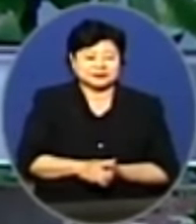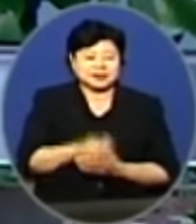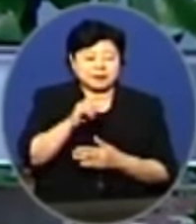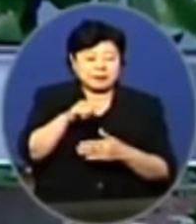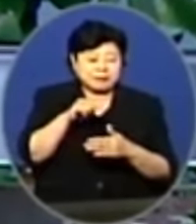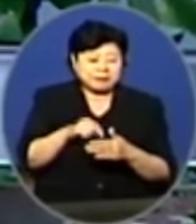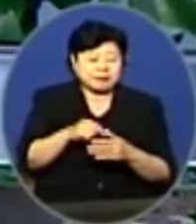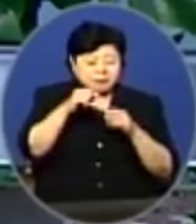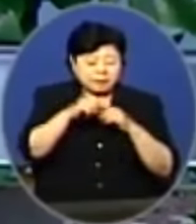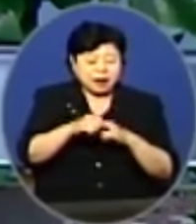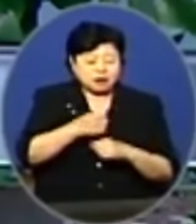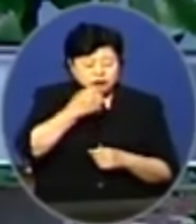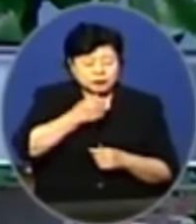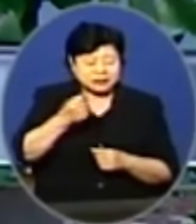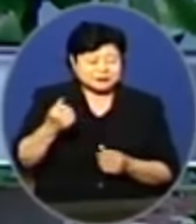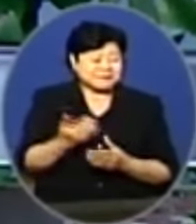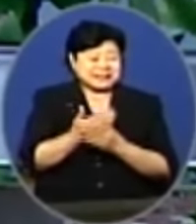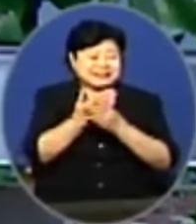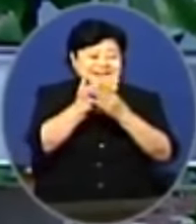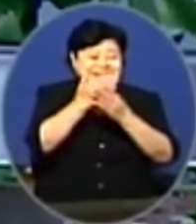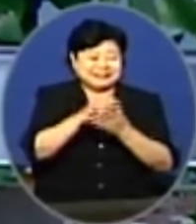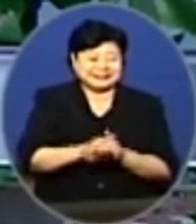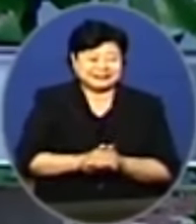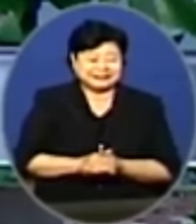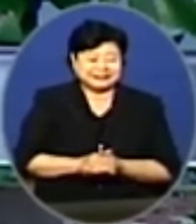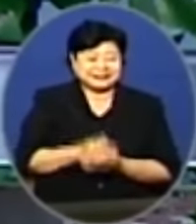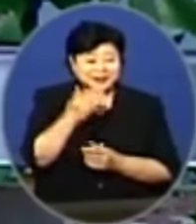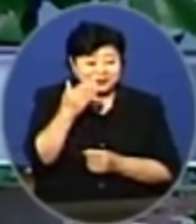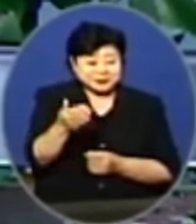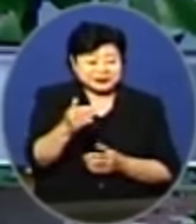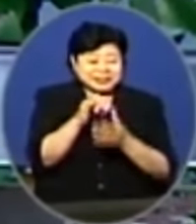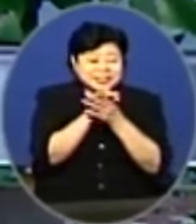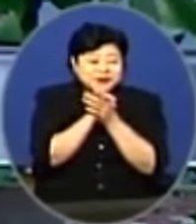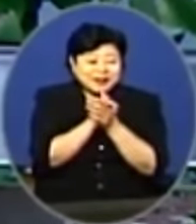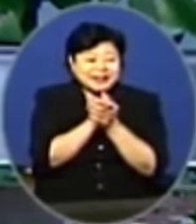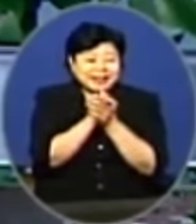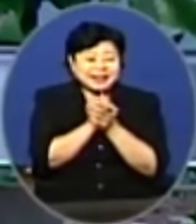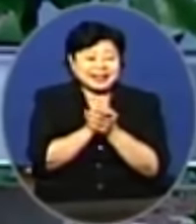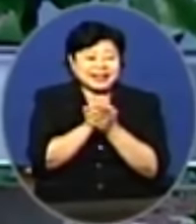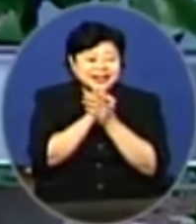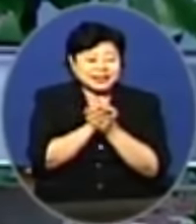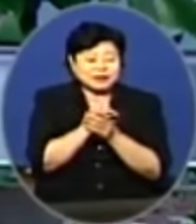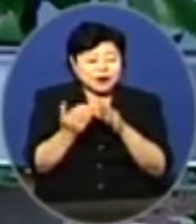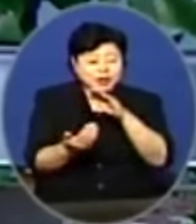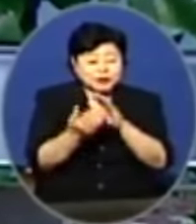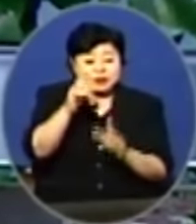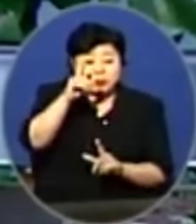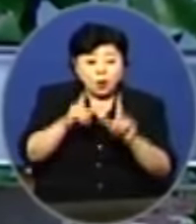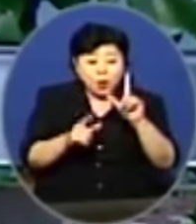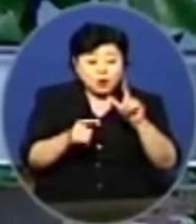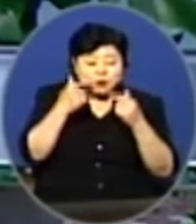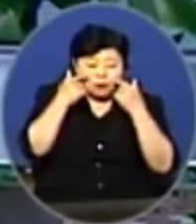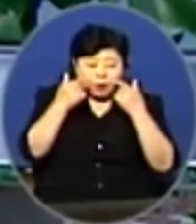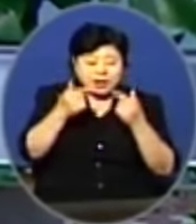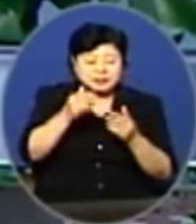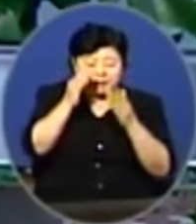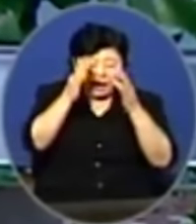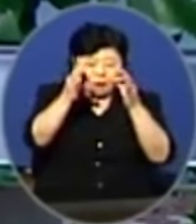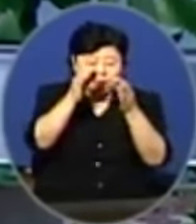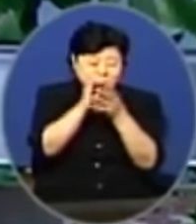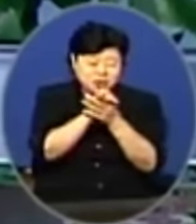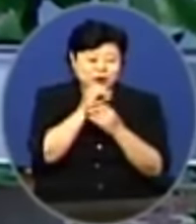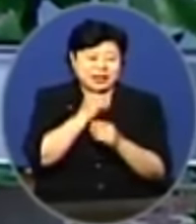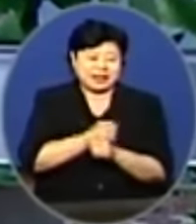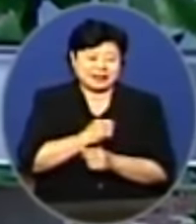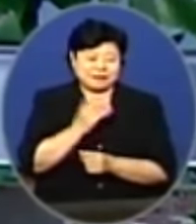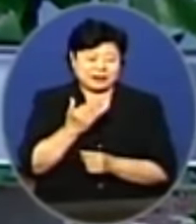망하는 것보다도 꿈을 가지면 흥하게 되거든요. 여러분이 기도할 때 기도가 이루어진 모습을 확실히 바라보고 기도해야 되는